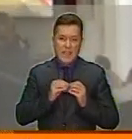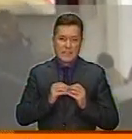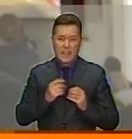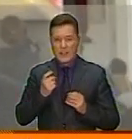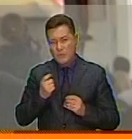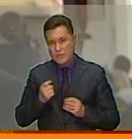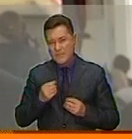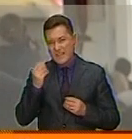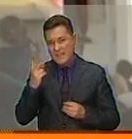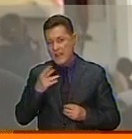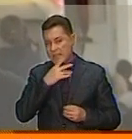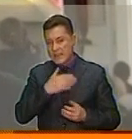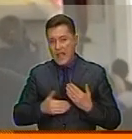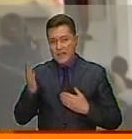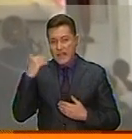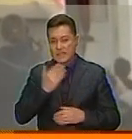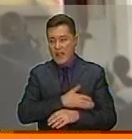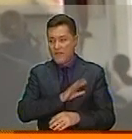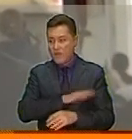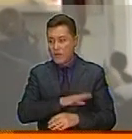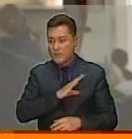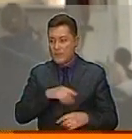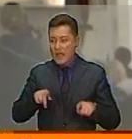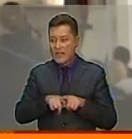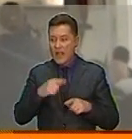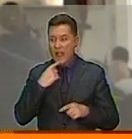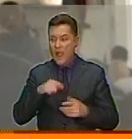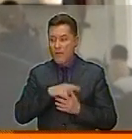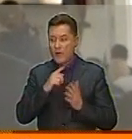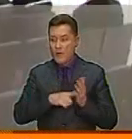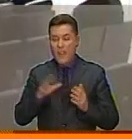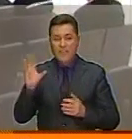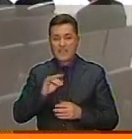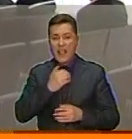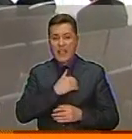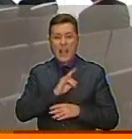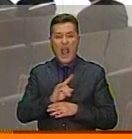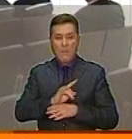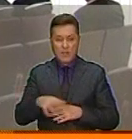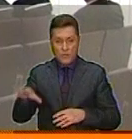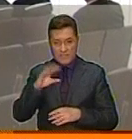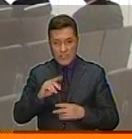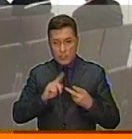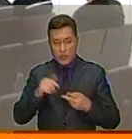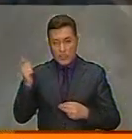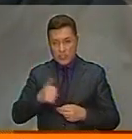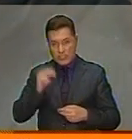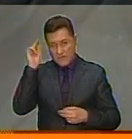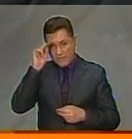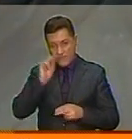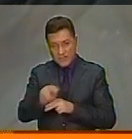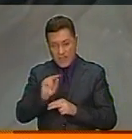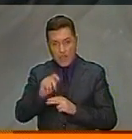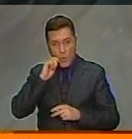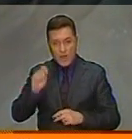чуть-чуть больше 12 лет тому назад в Польше у нас была тоже такая проблема что все хотели обмануть другий тиждень у цій залі поляки вчать українців